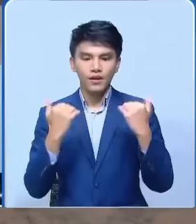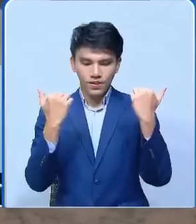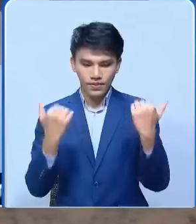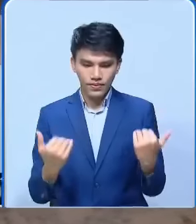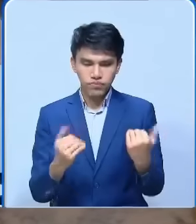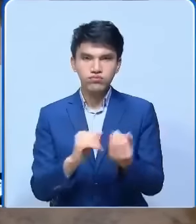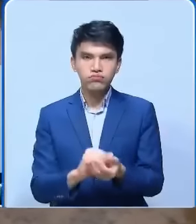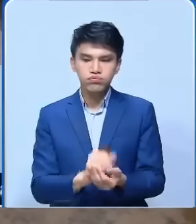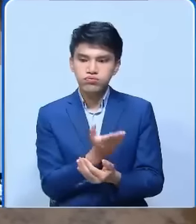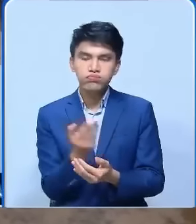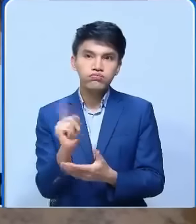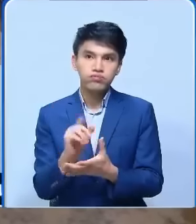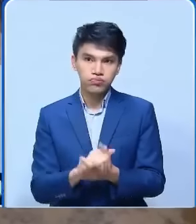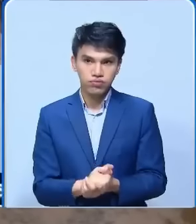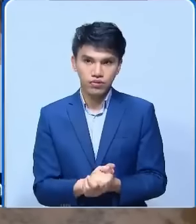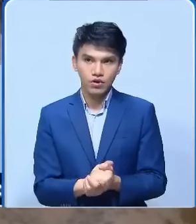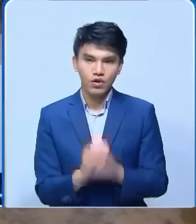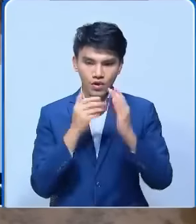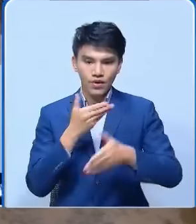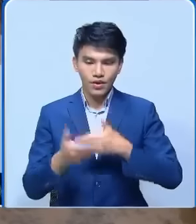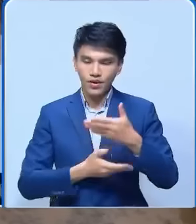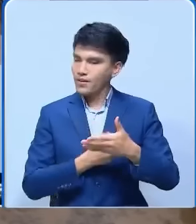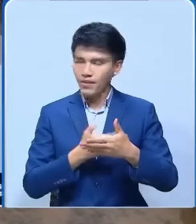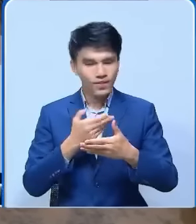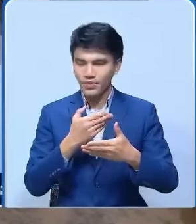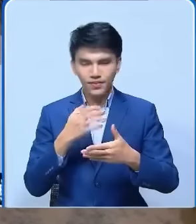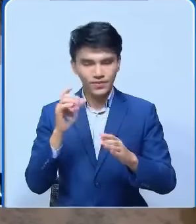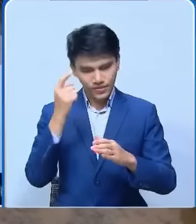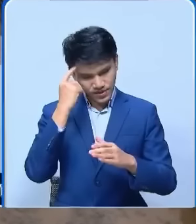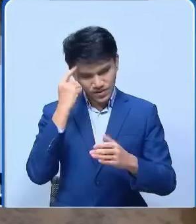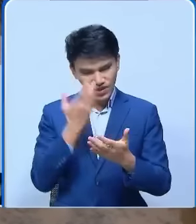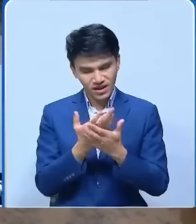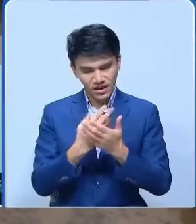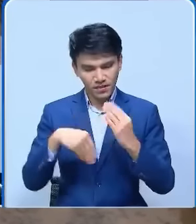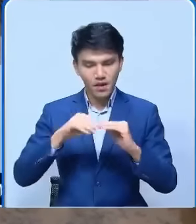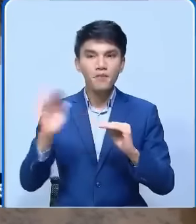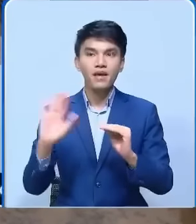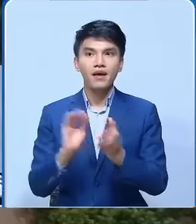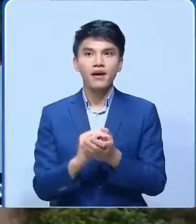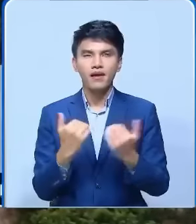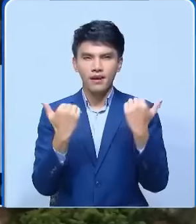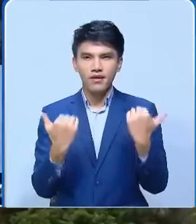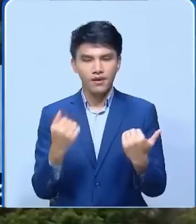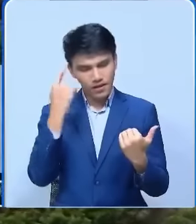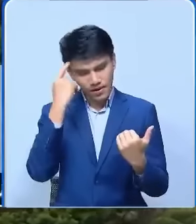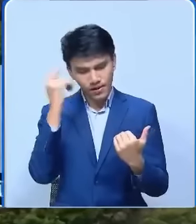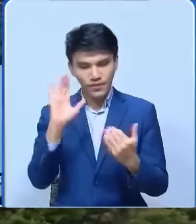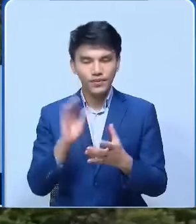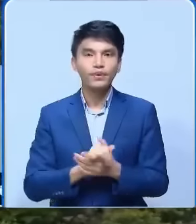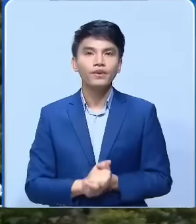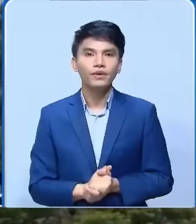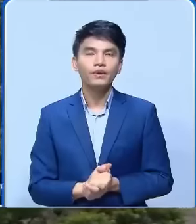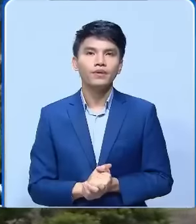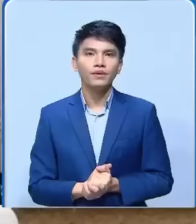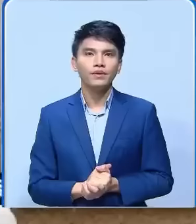วอนแล้วกันนะ วอนว่า พ่อค้าแม่ค้าอย่าหัวหมออย่าหัวใสนะอย่ามาฉวยโอกาสขึ้นราคาสินค้าในช่วงนี้ล่ะ มีเสียงไหม มีค่ะฟังหน่อย